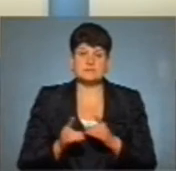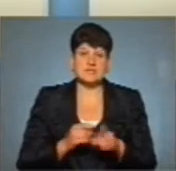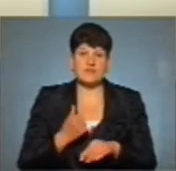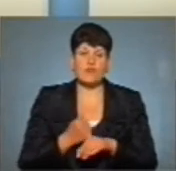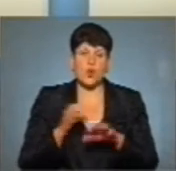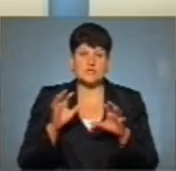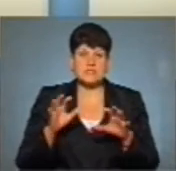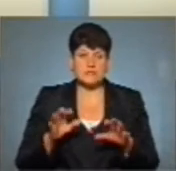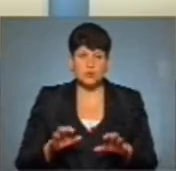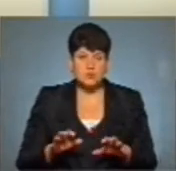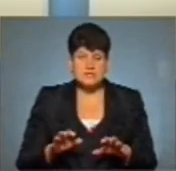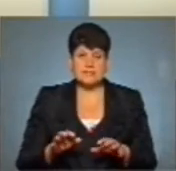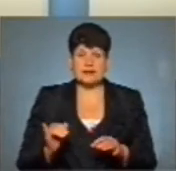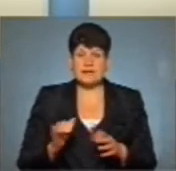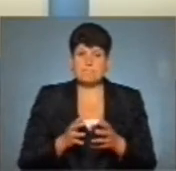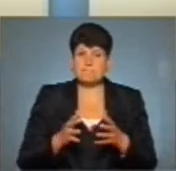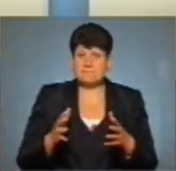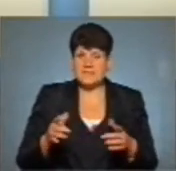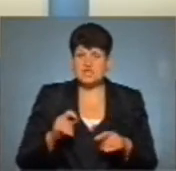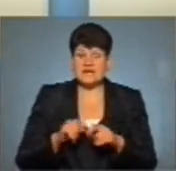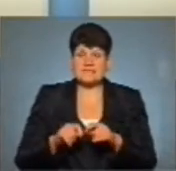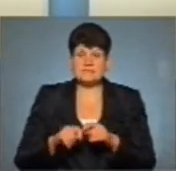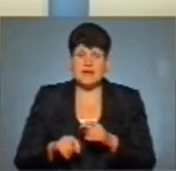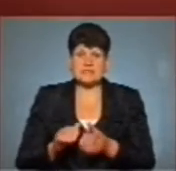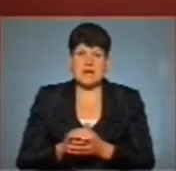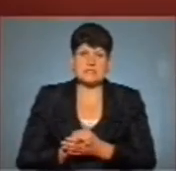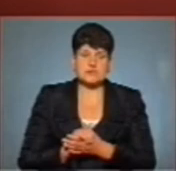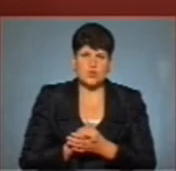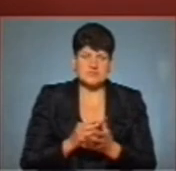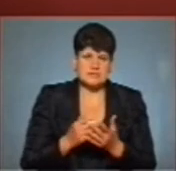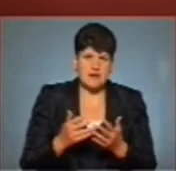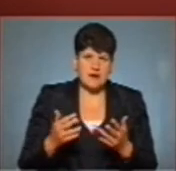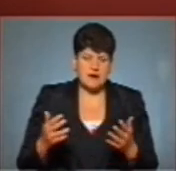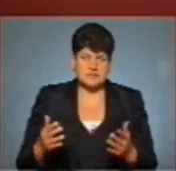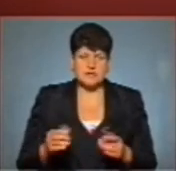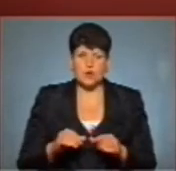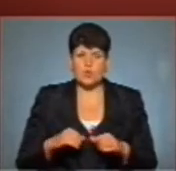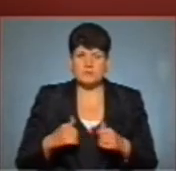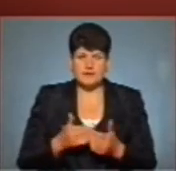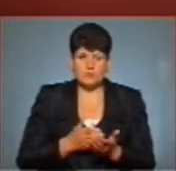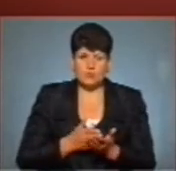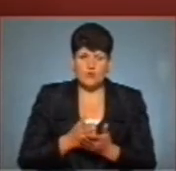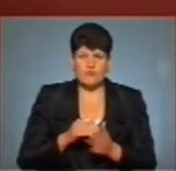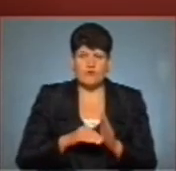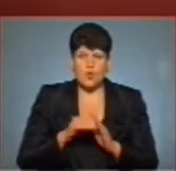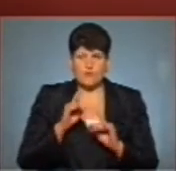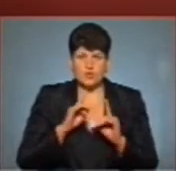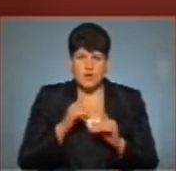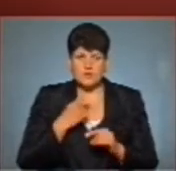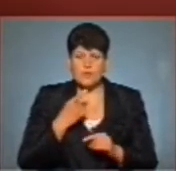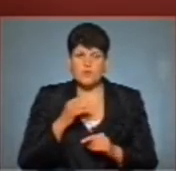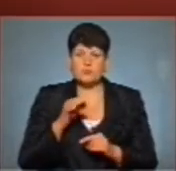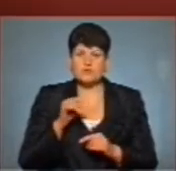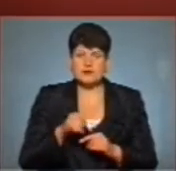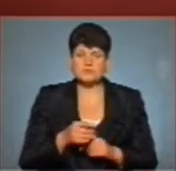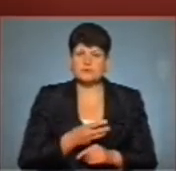і більшість експертів, більшість асоціацій, Комітету профільного Верховної Ради говорять про те, що